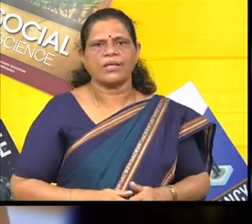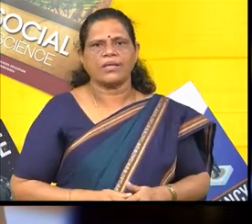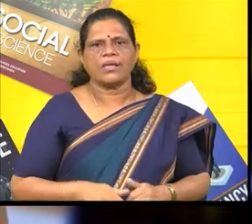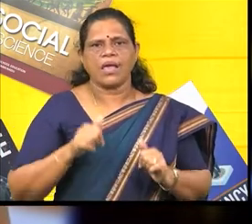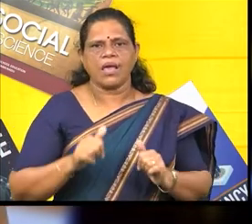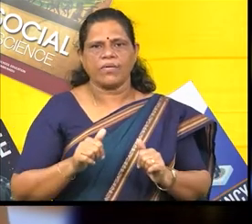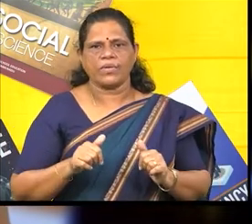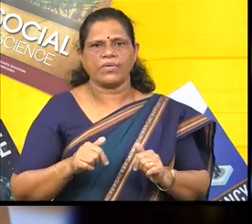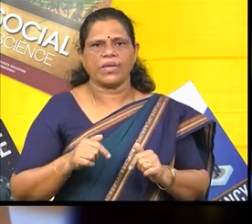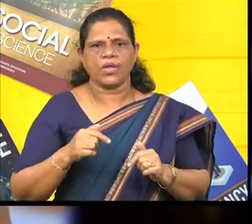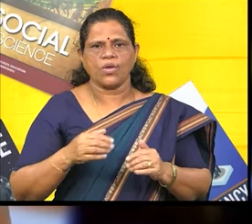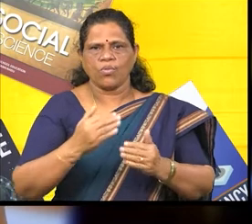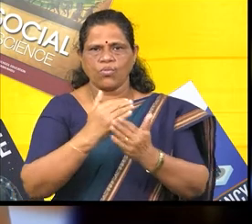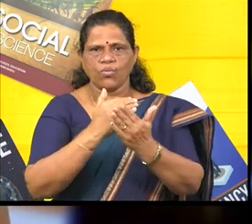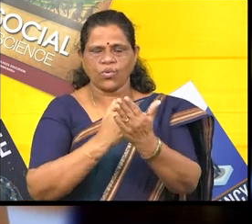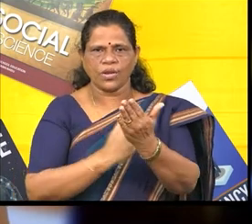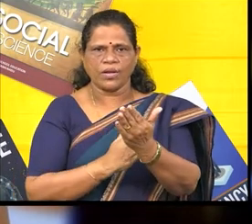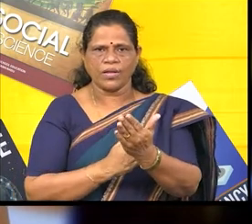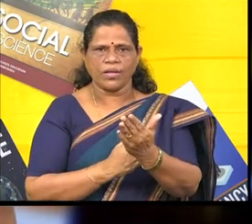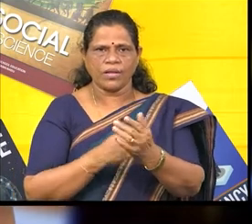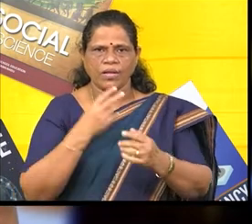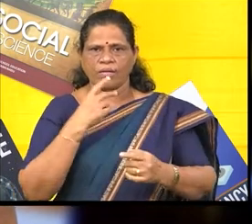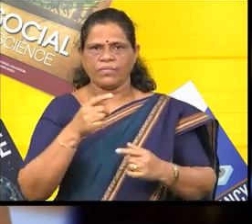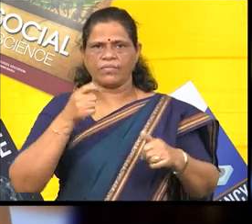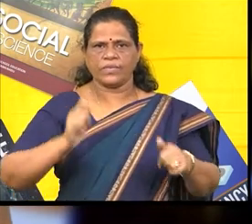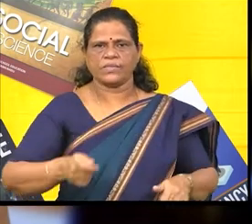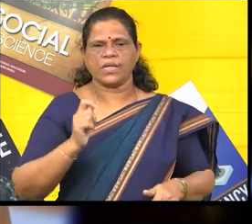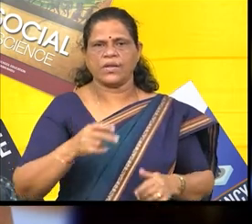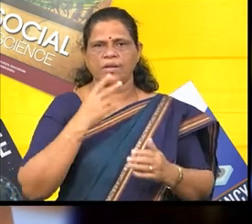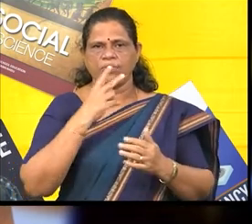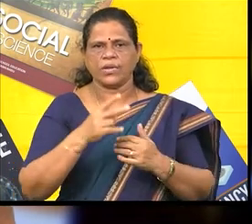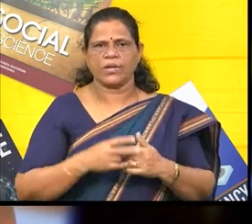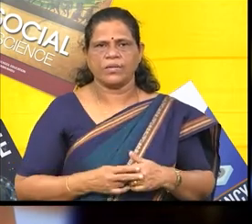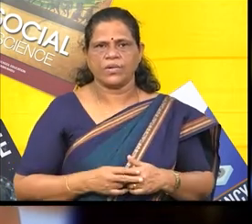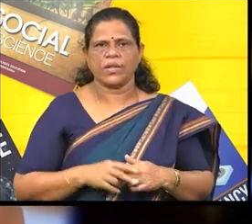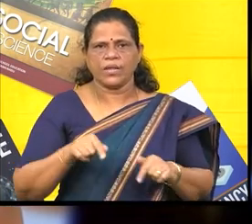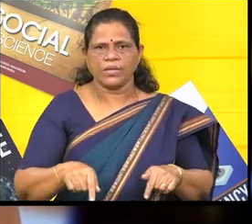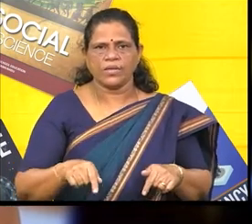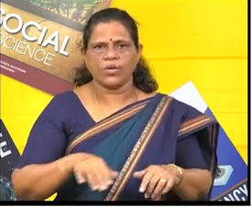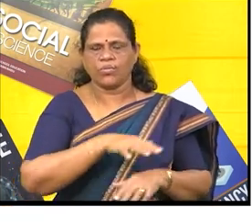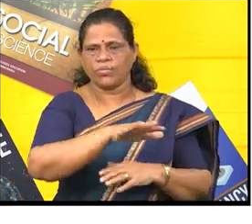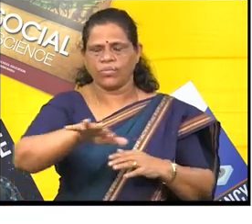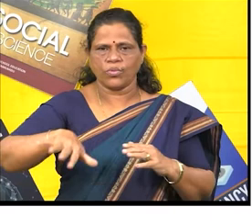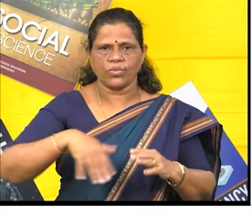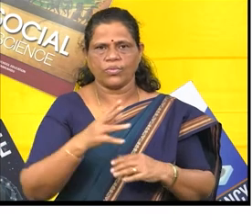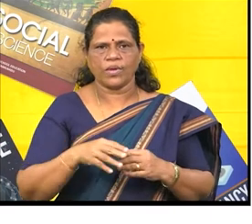அவர்களுடைய முறைகள் என்ன, விசாரணை முறைகள் என்னென்ன படிகளில் நடக்குதுங்கிறத பார்க்கலாம். இதை